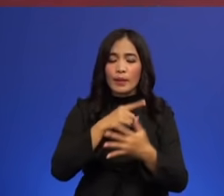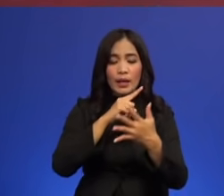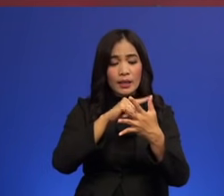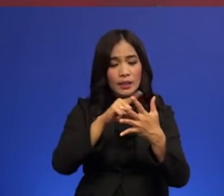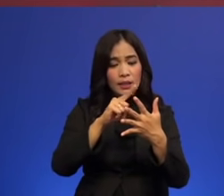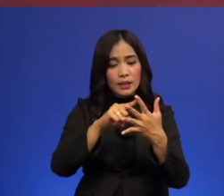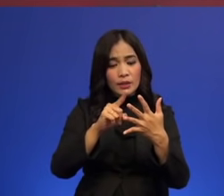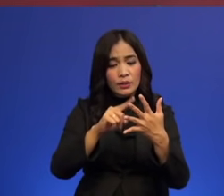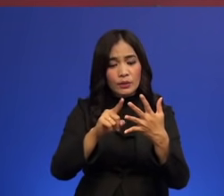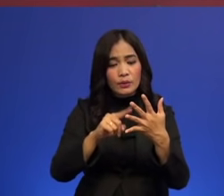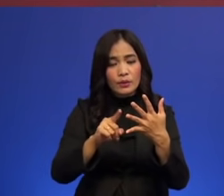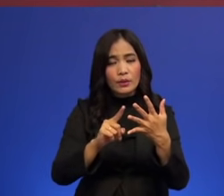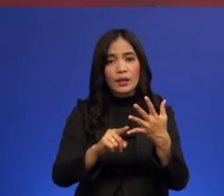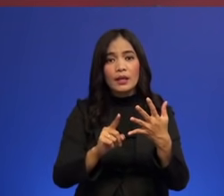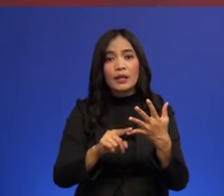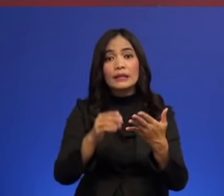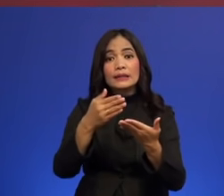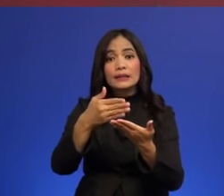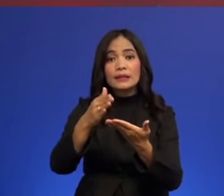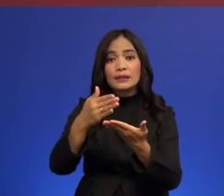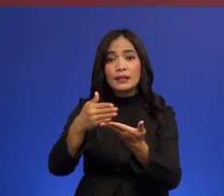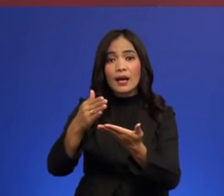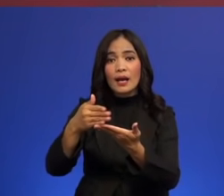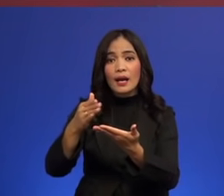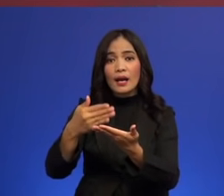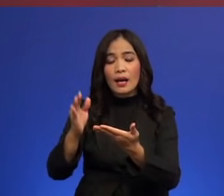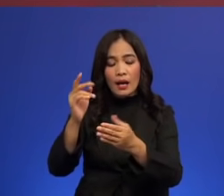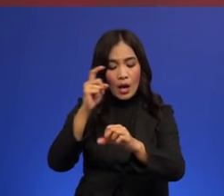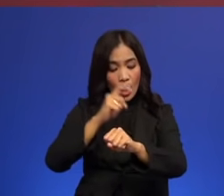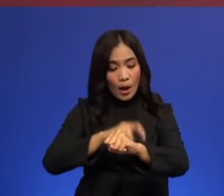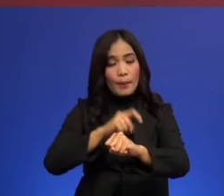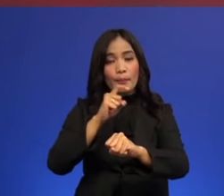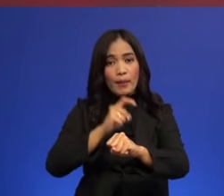ajarku menghitung sisa